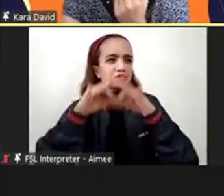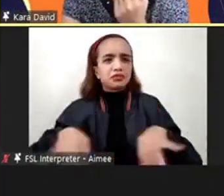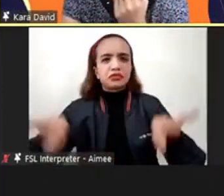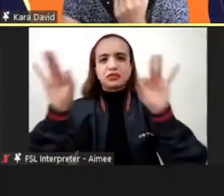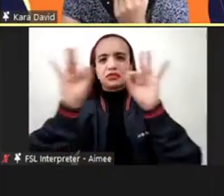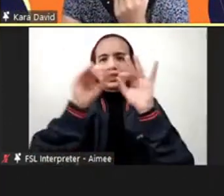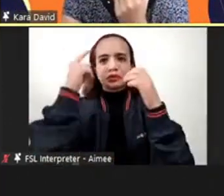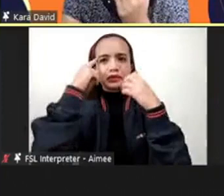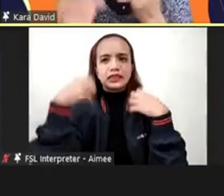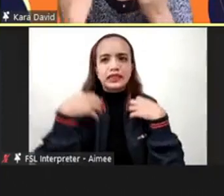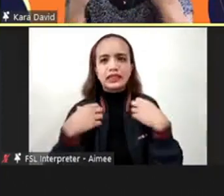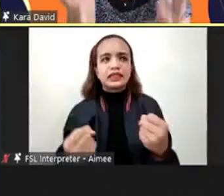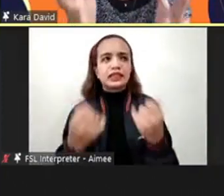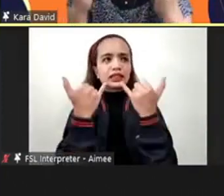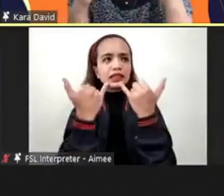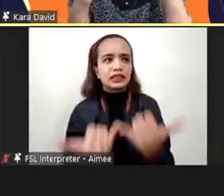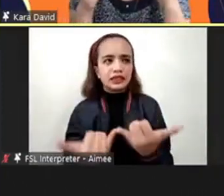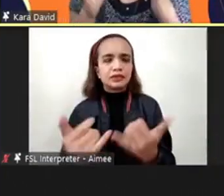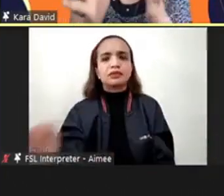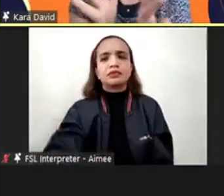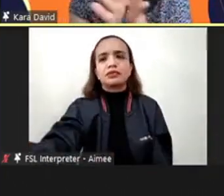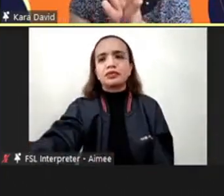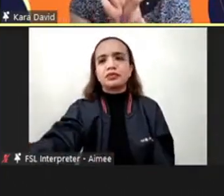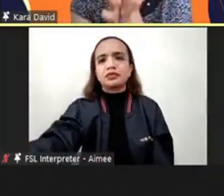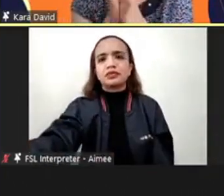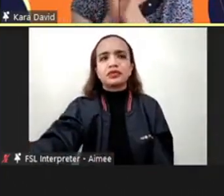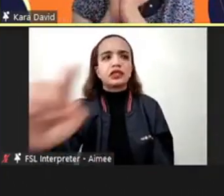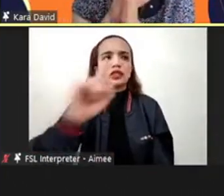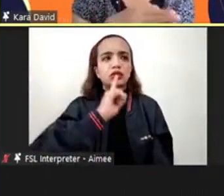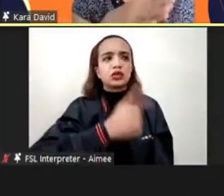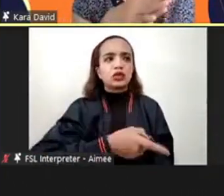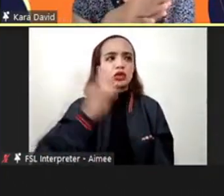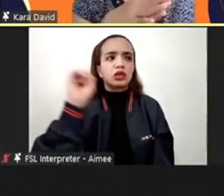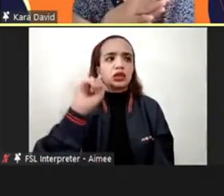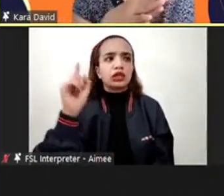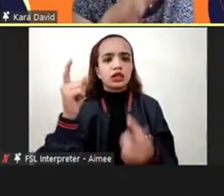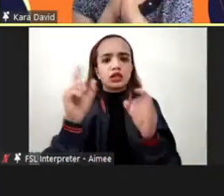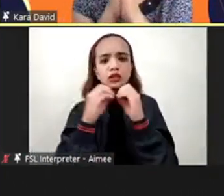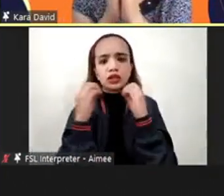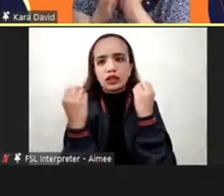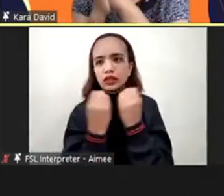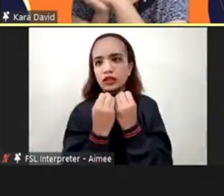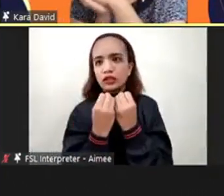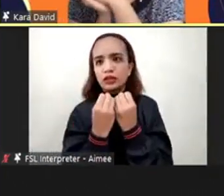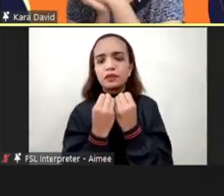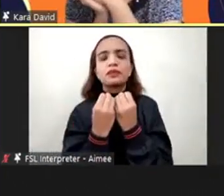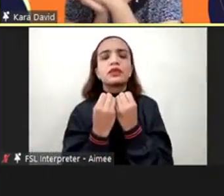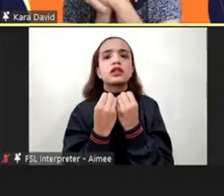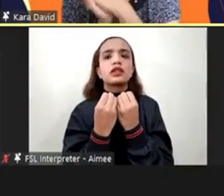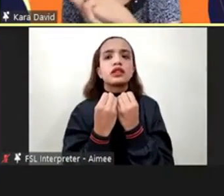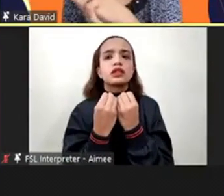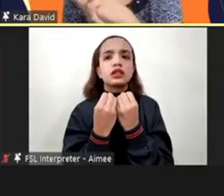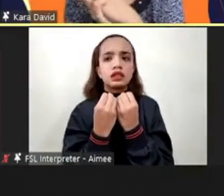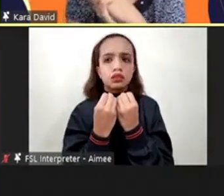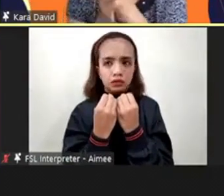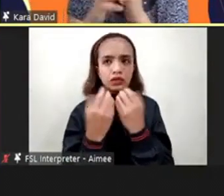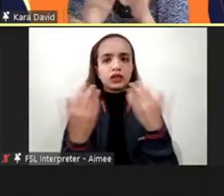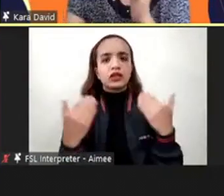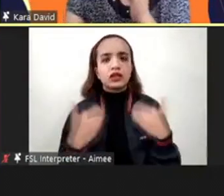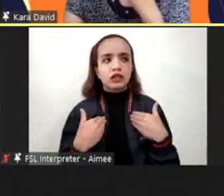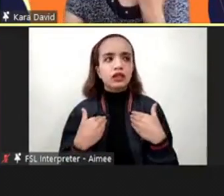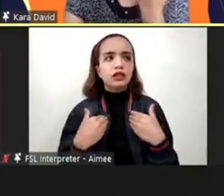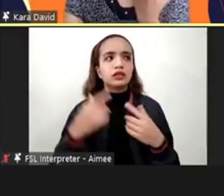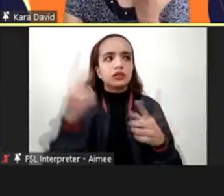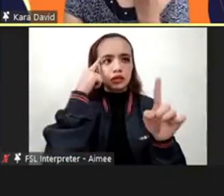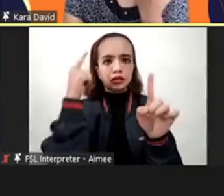panahon ngayon, pero paano nga ba ito tinutugunan ng mga organizations? So yan yung una nating objective. 'Di